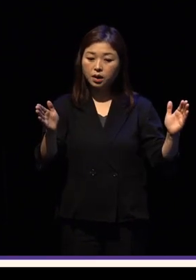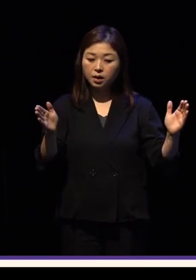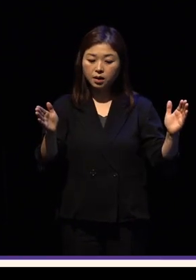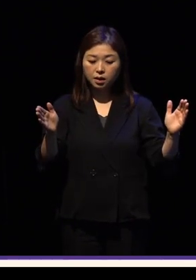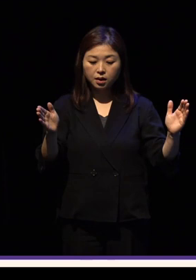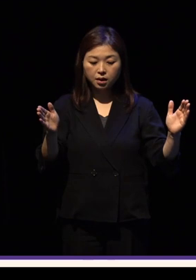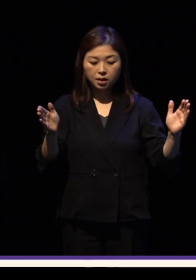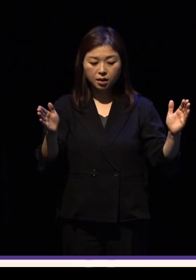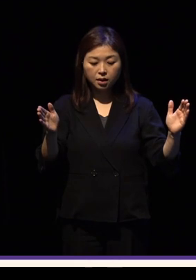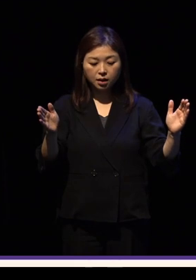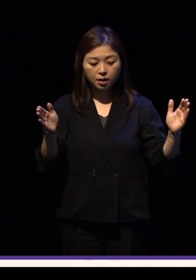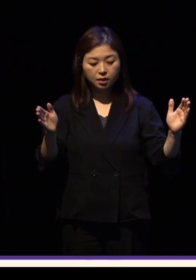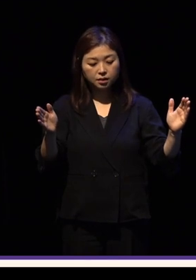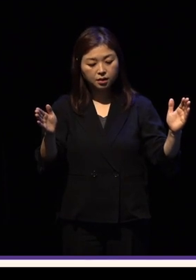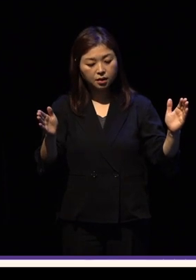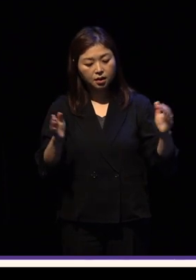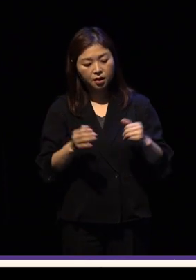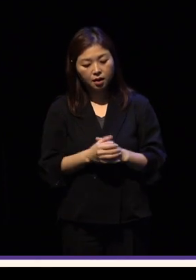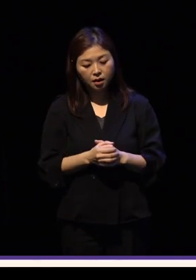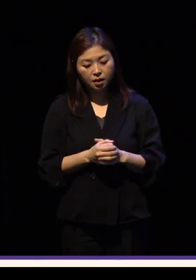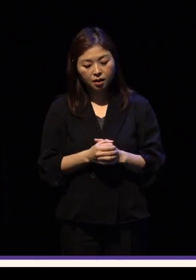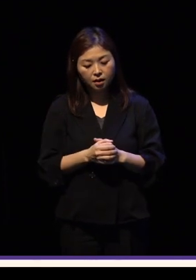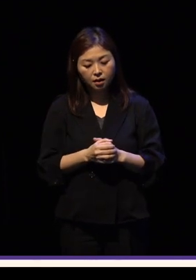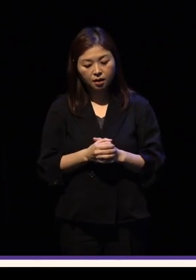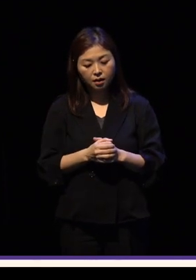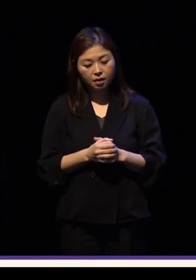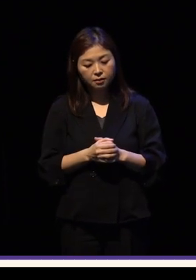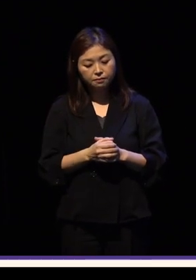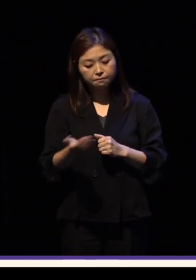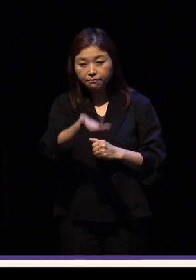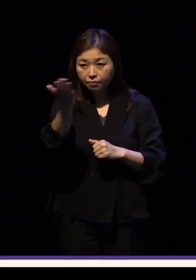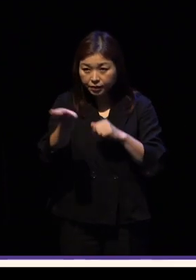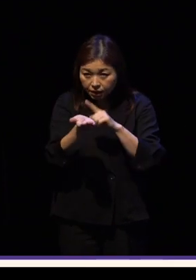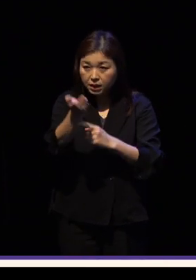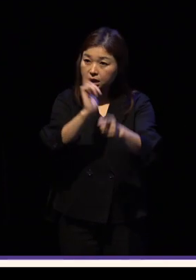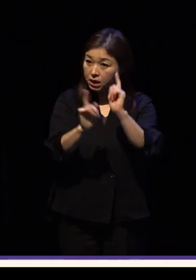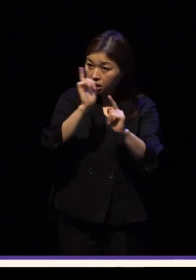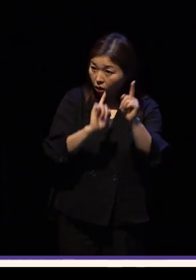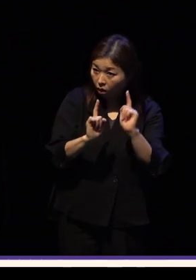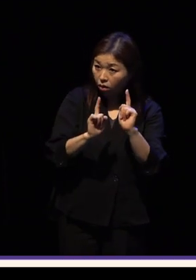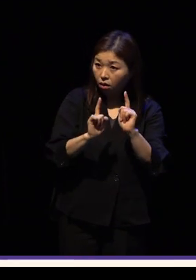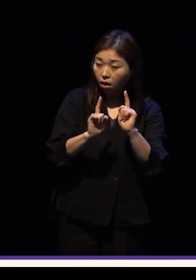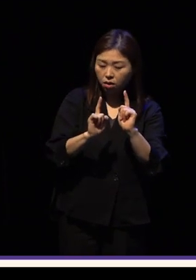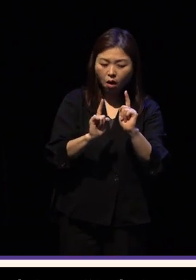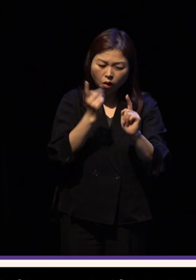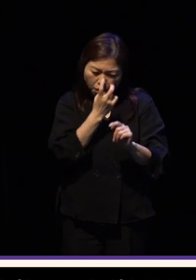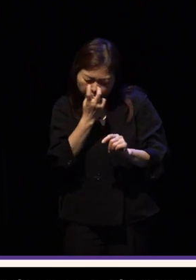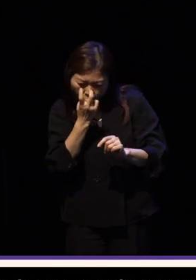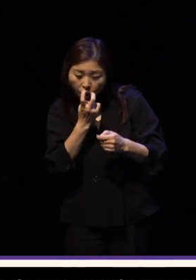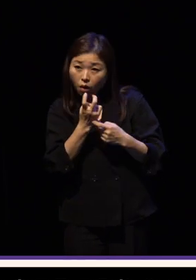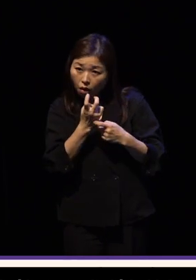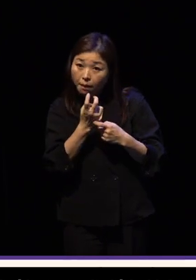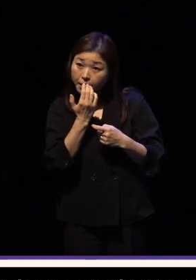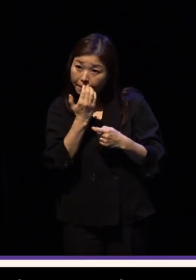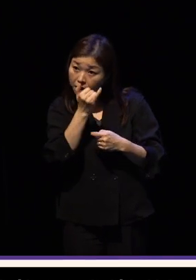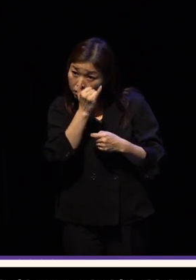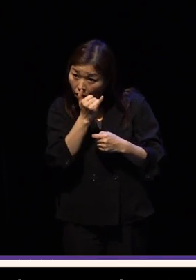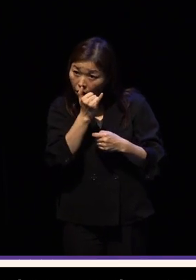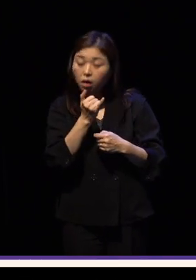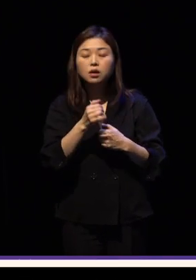마련해 놨습니다. 그래서 이 응모하는 과정 속에서 궁금하신 것들은 언제든지